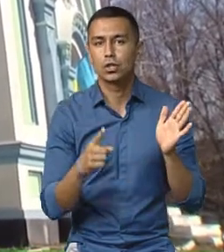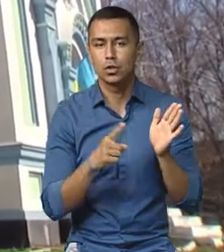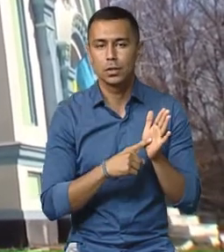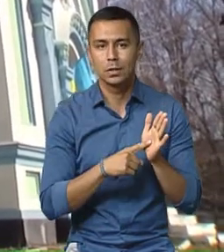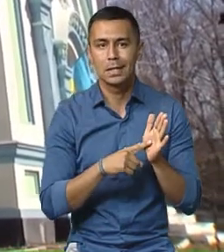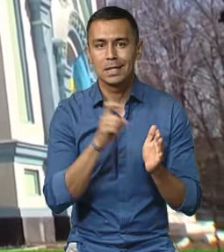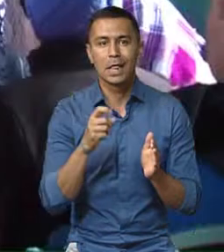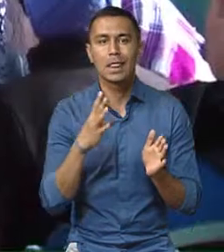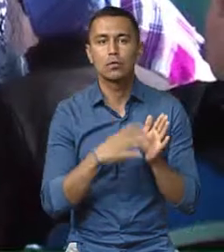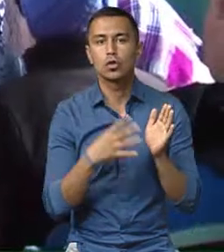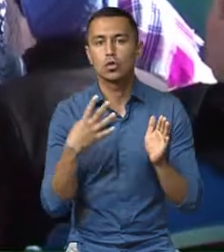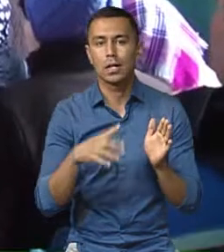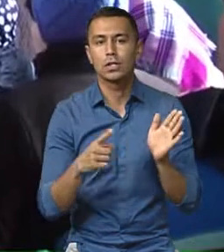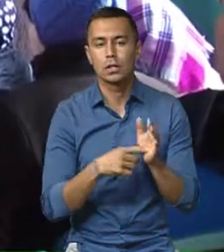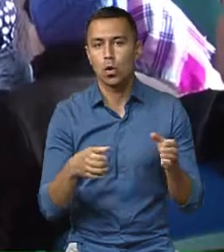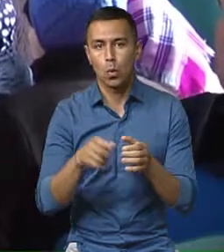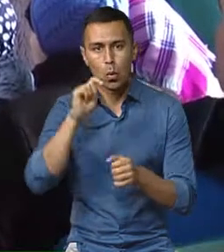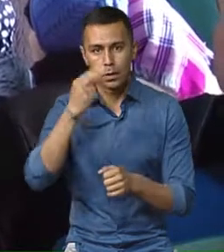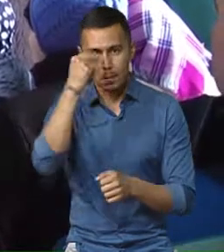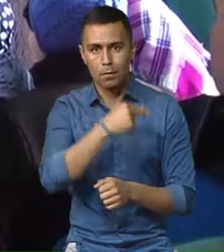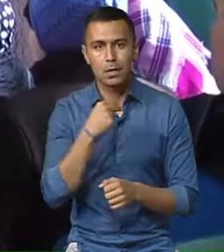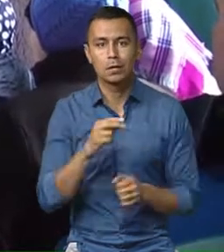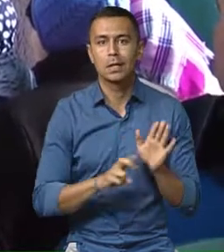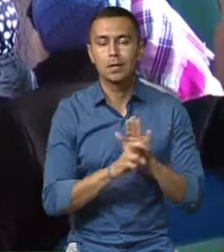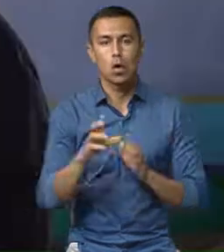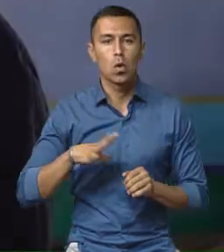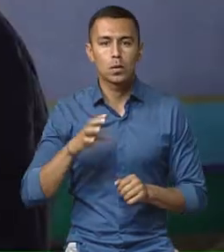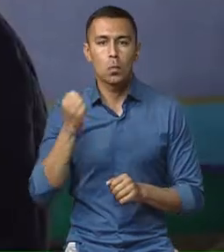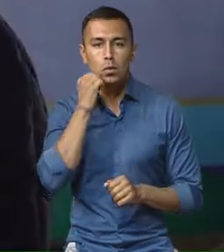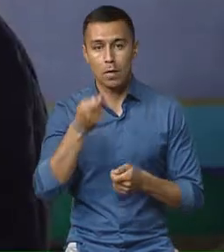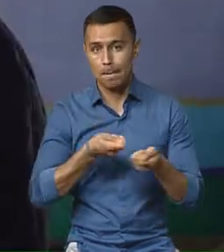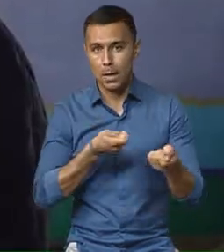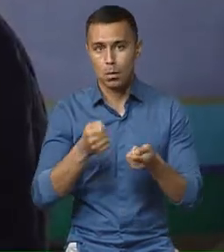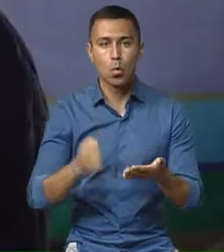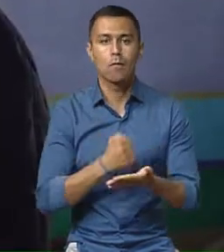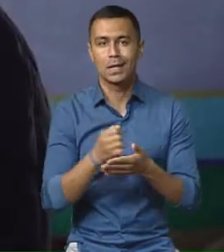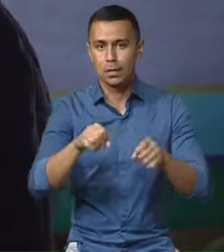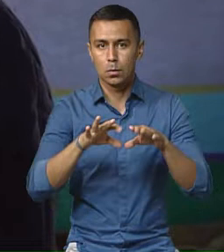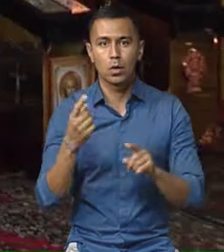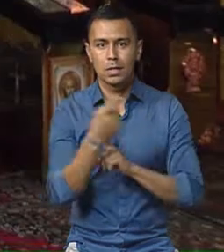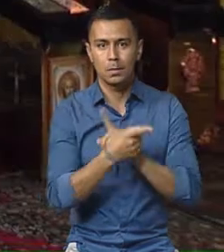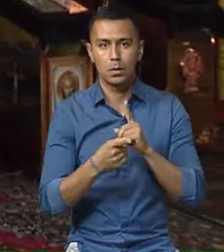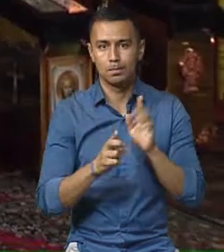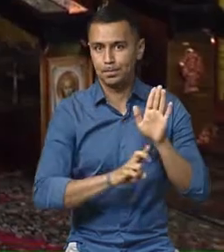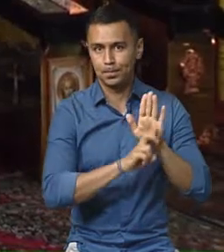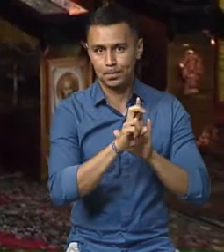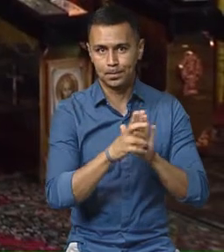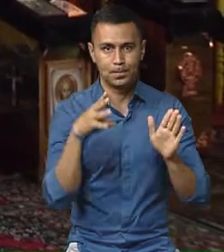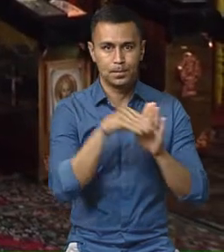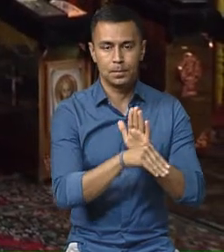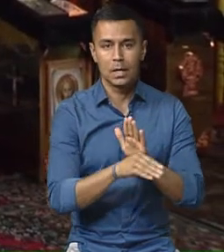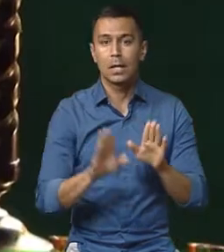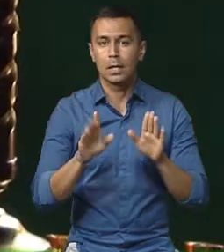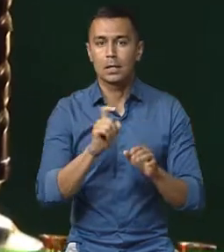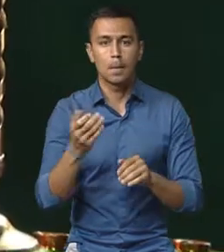з 946 громад Української православної церкви, колишній Московський патріархат, ухвалили рішення про зміну конфесійної приналежності. Тільки